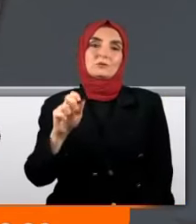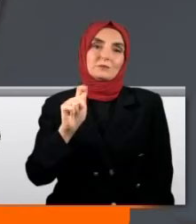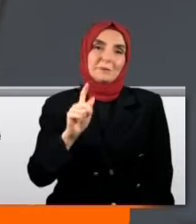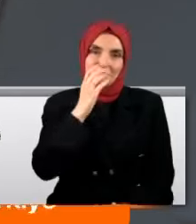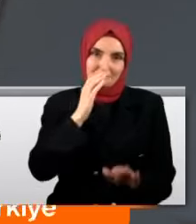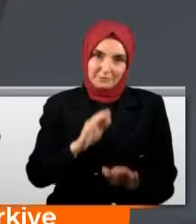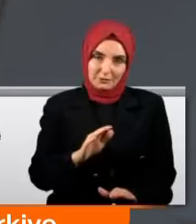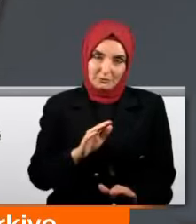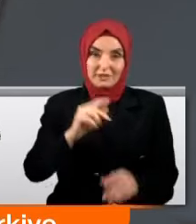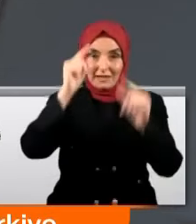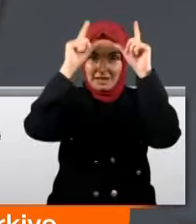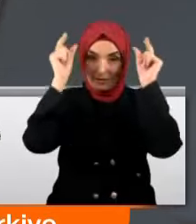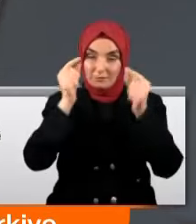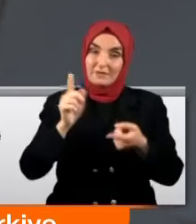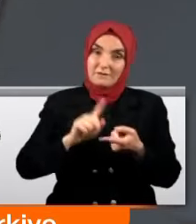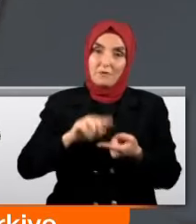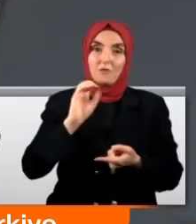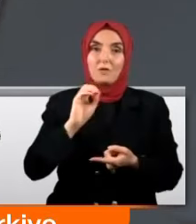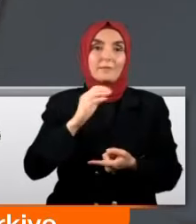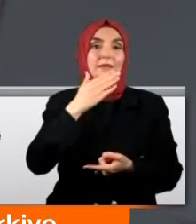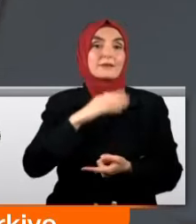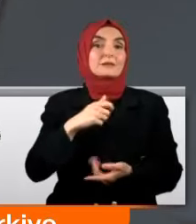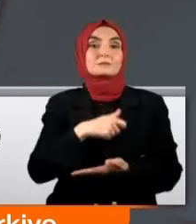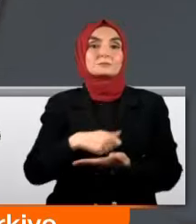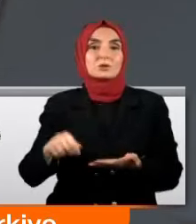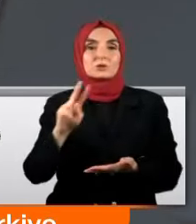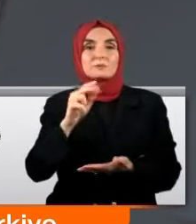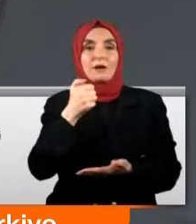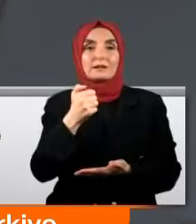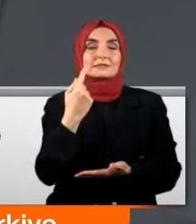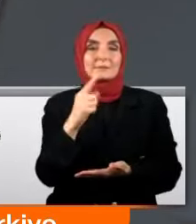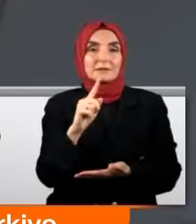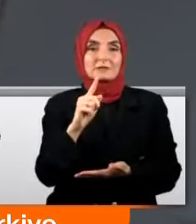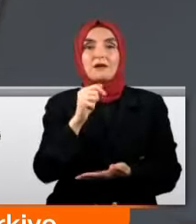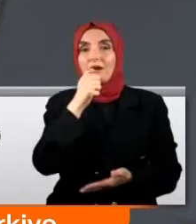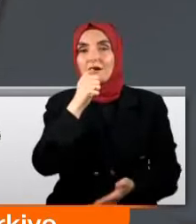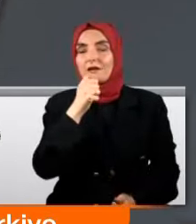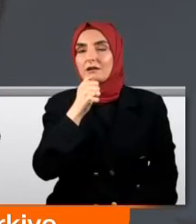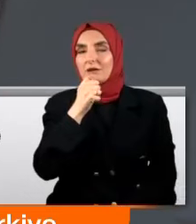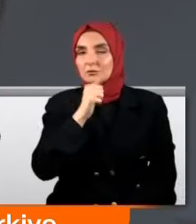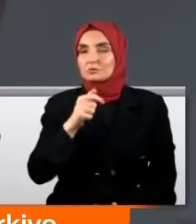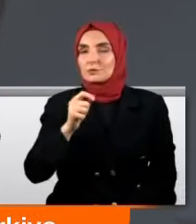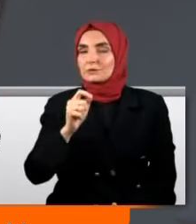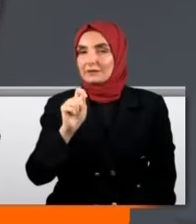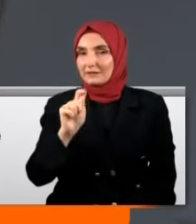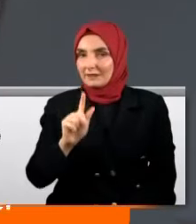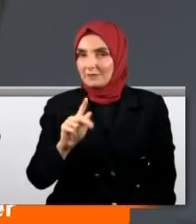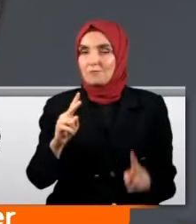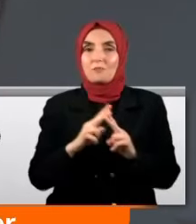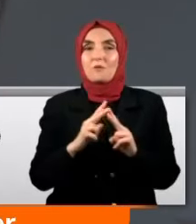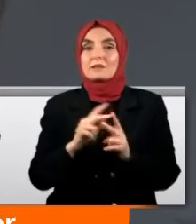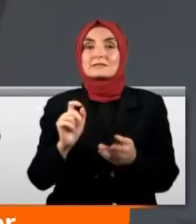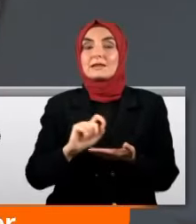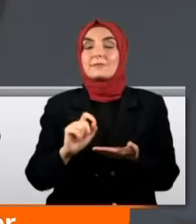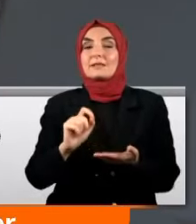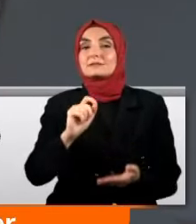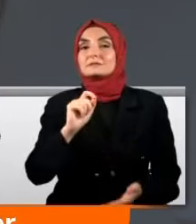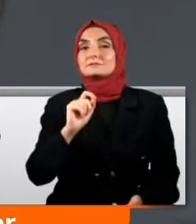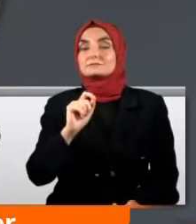çıkacak. Hemşire ve öğretmen emeklisi maaşı 26.690 lira, polis emeklisi maaşı 26.915